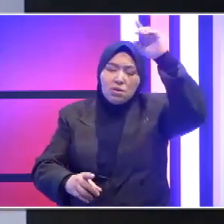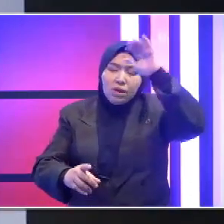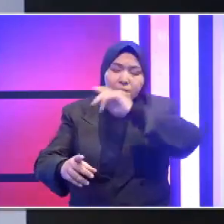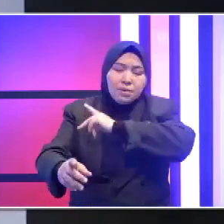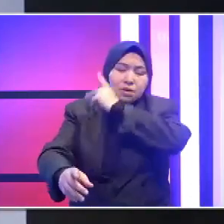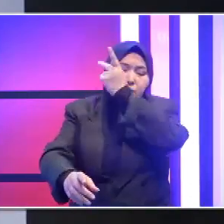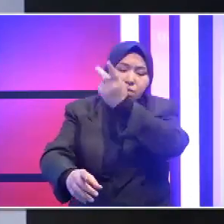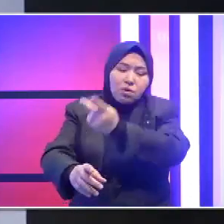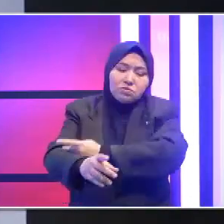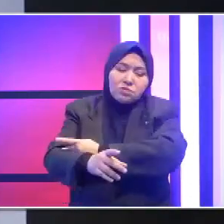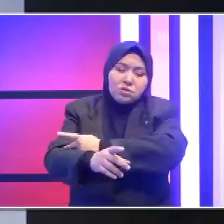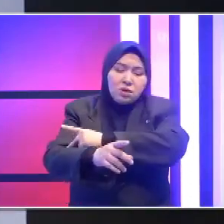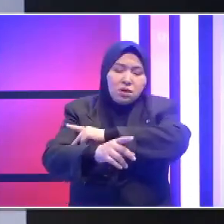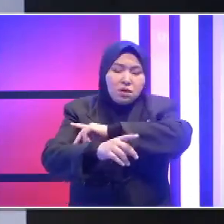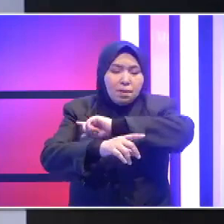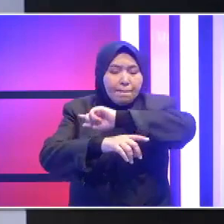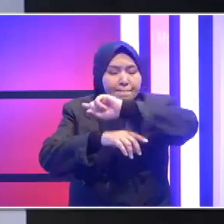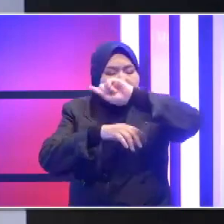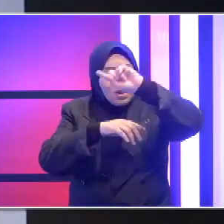hula-hula